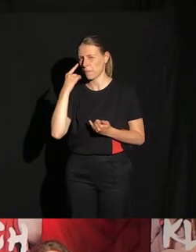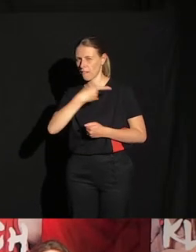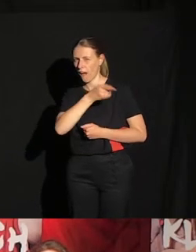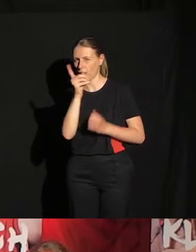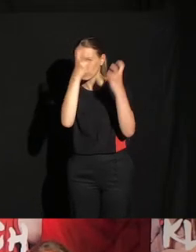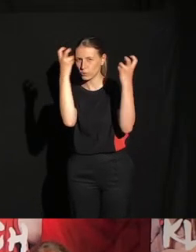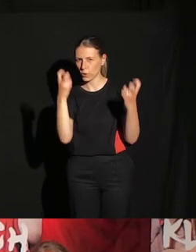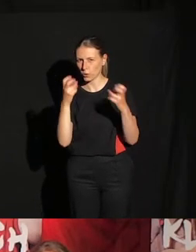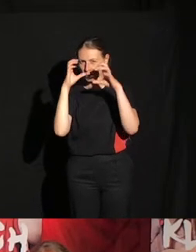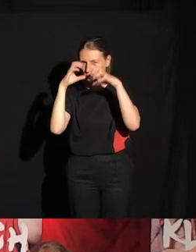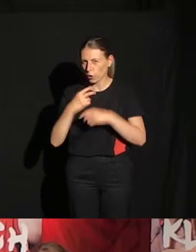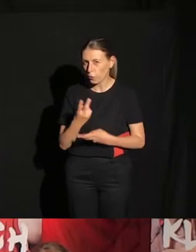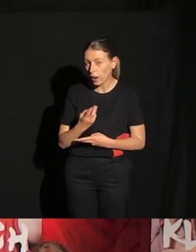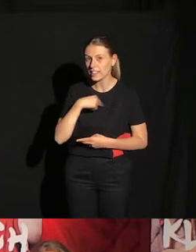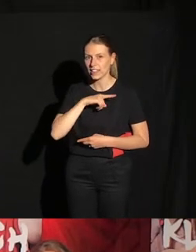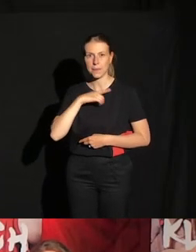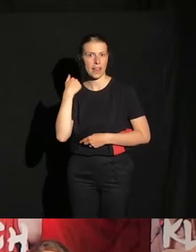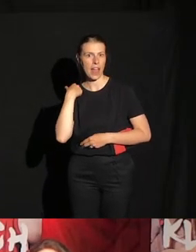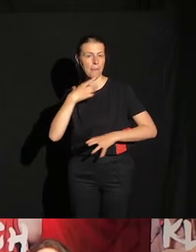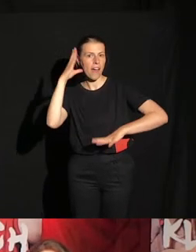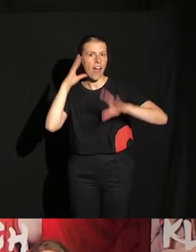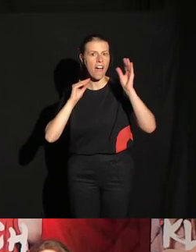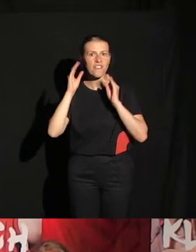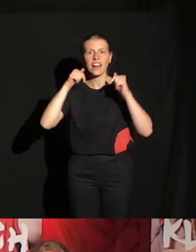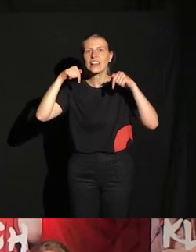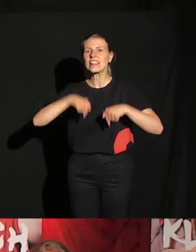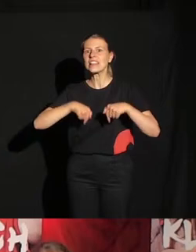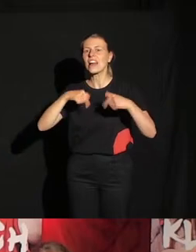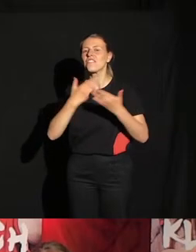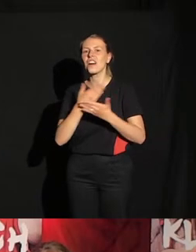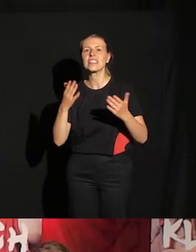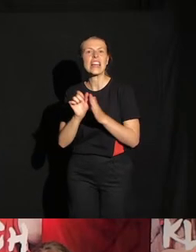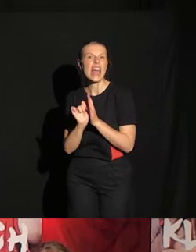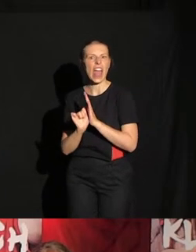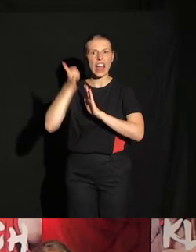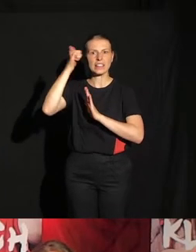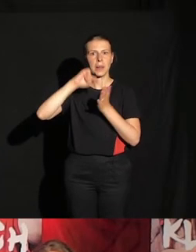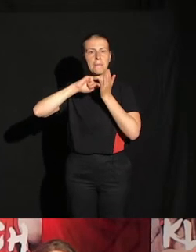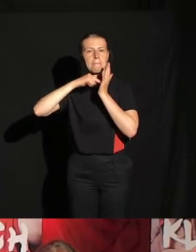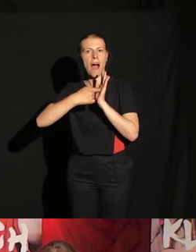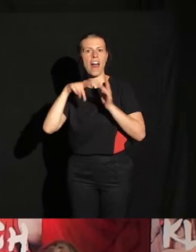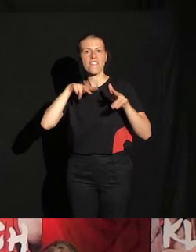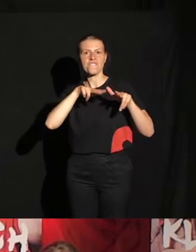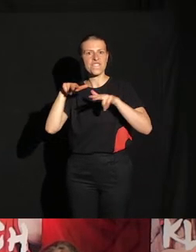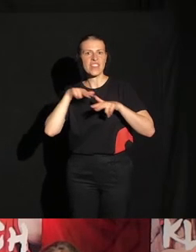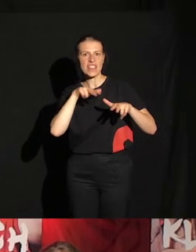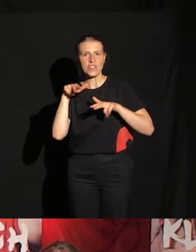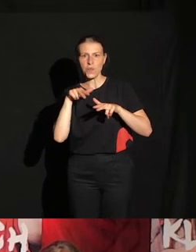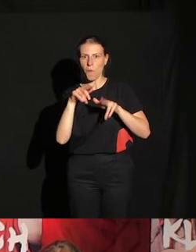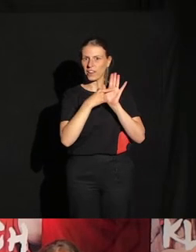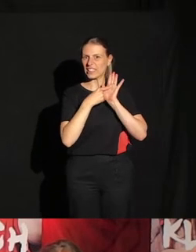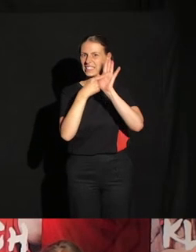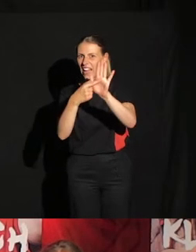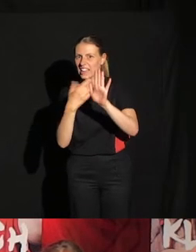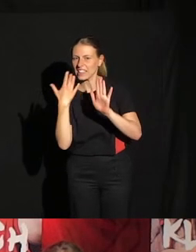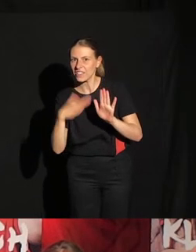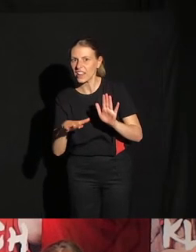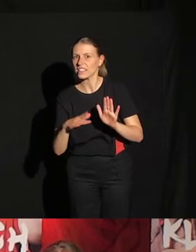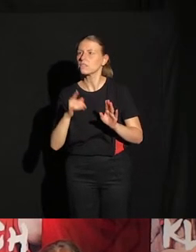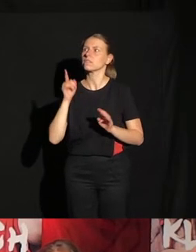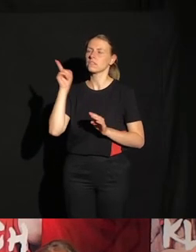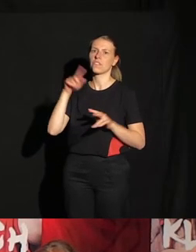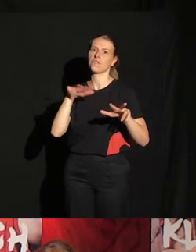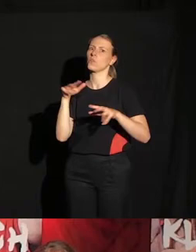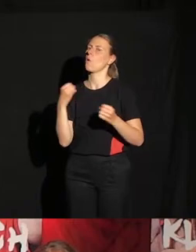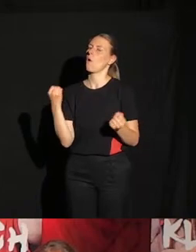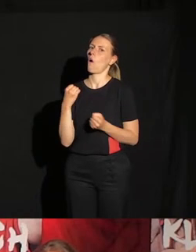erfahren, das ist hier die Welturaufführung. Ihr habt den Film noch gar nicht gesehen und er ist wirklich schön geworden. Und ich hoffe, ihr freut euch